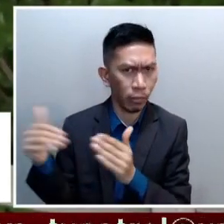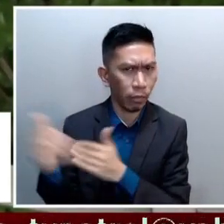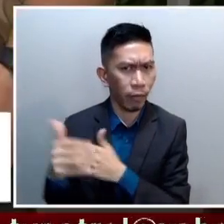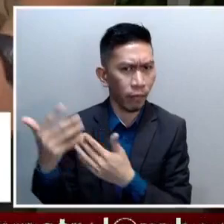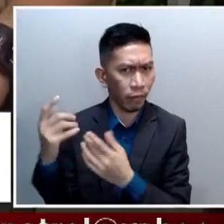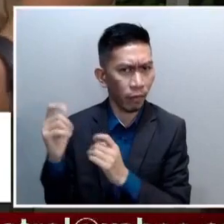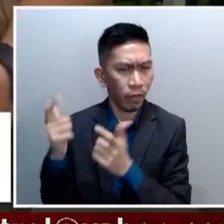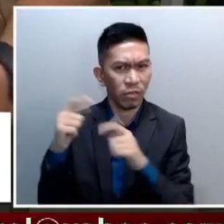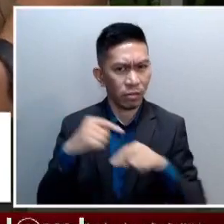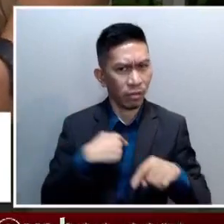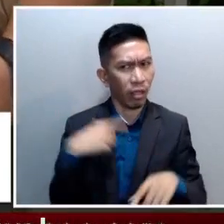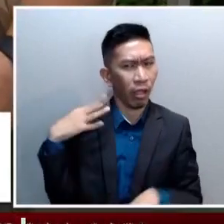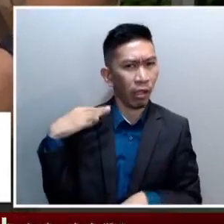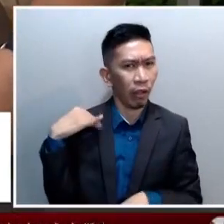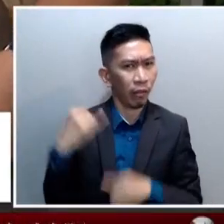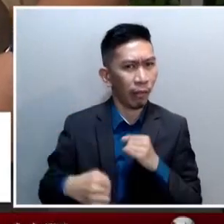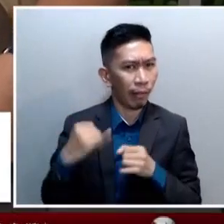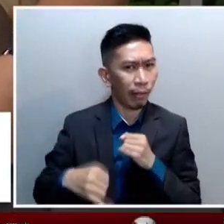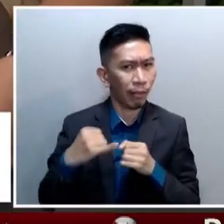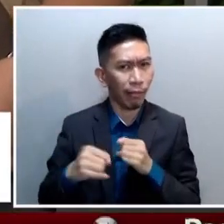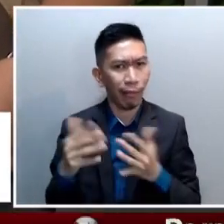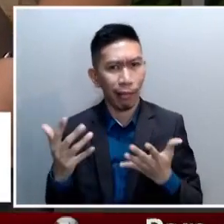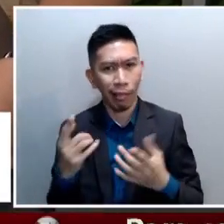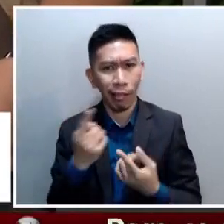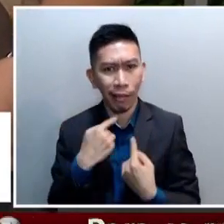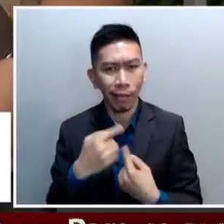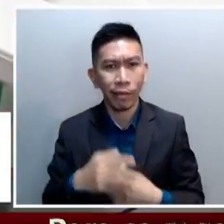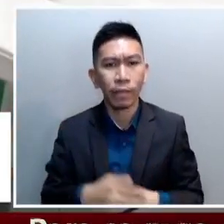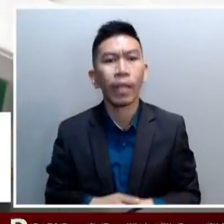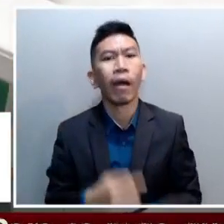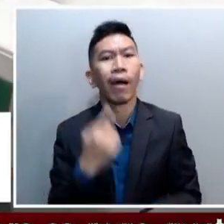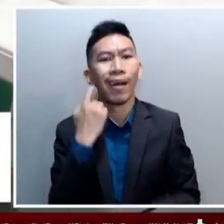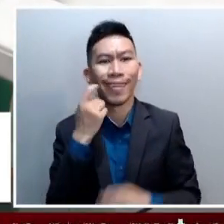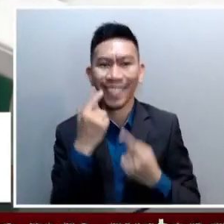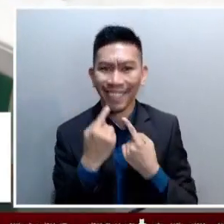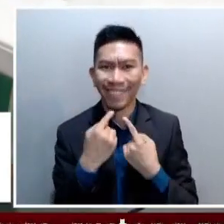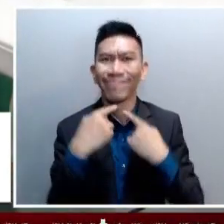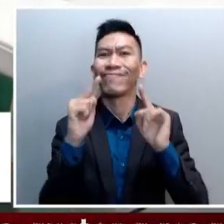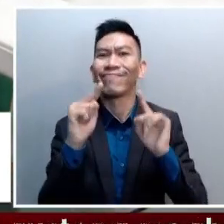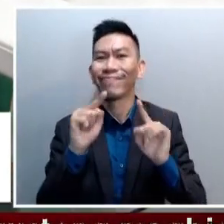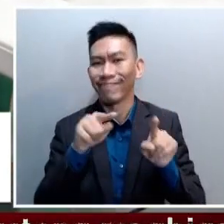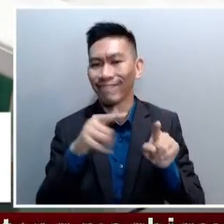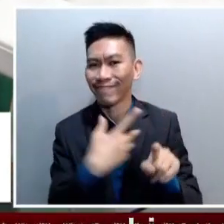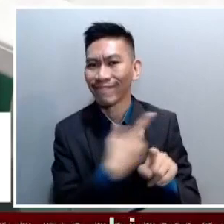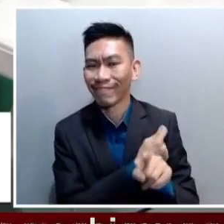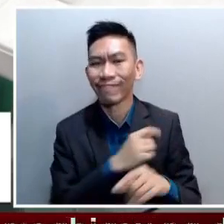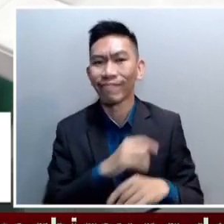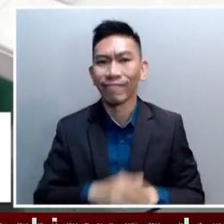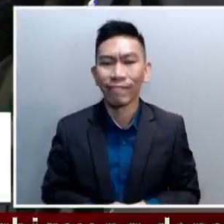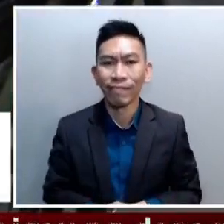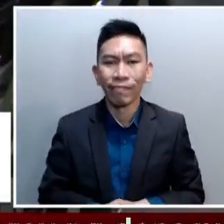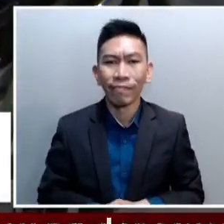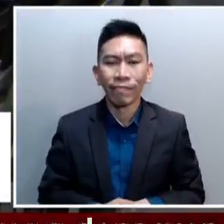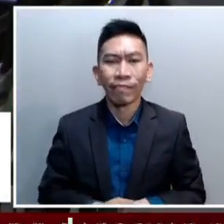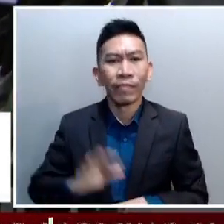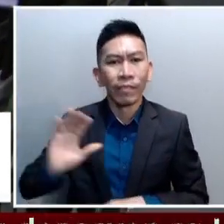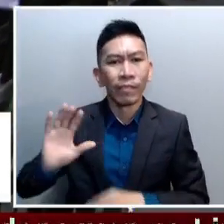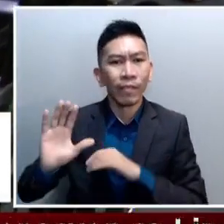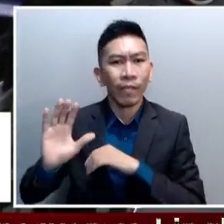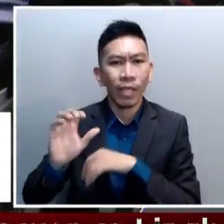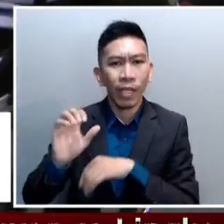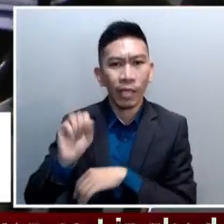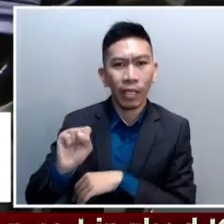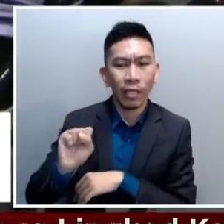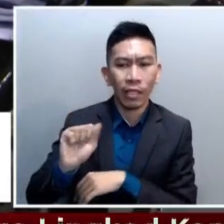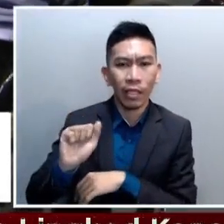wala pa rin reply. Kanina, nagbunga ang kanyang pagtsatsaga. Ayon sa opisyal ng City Health Office ng Santa Rosa, mahigpit sila